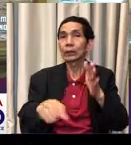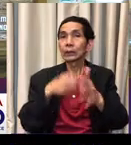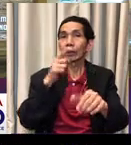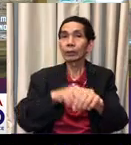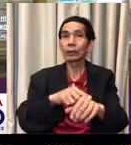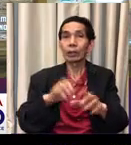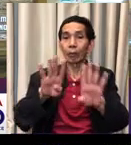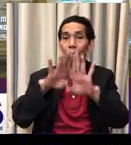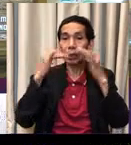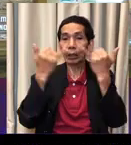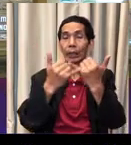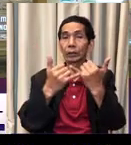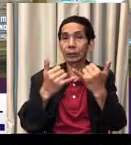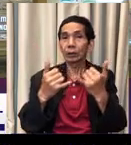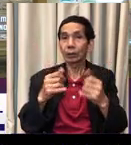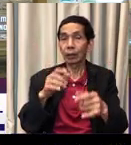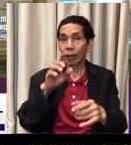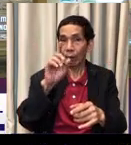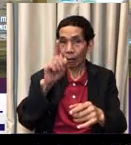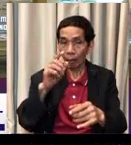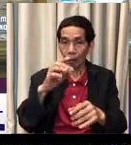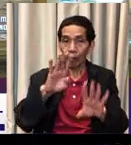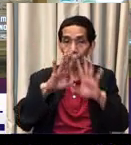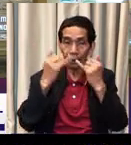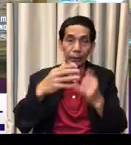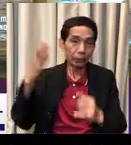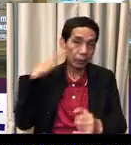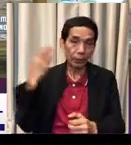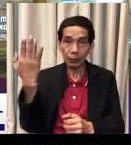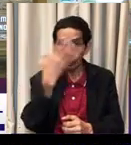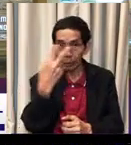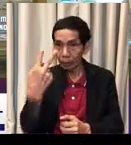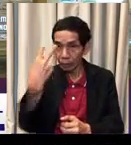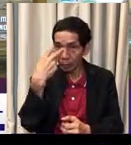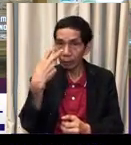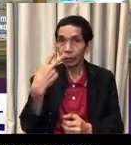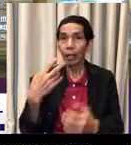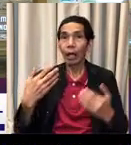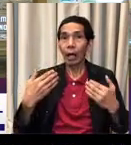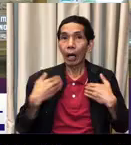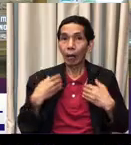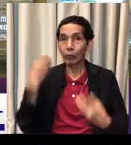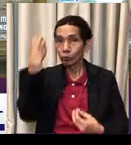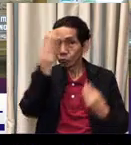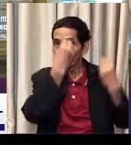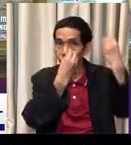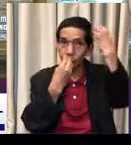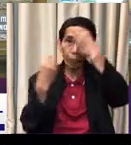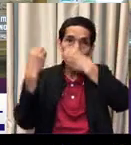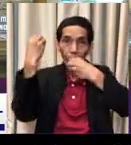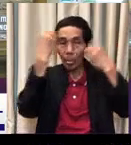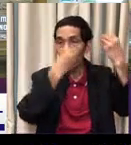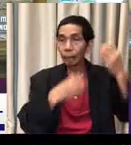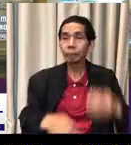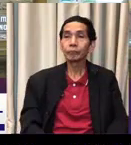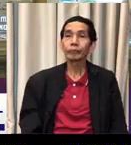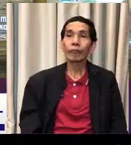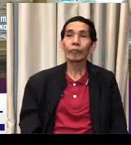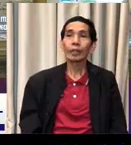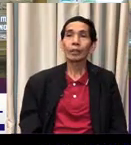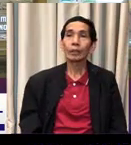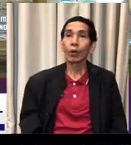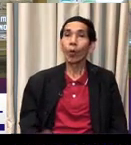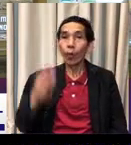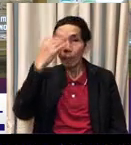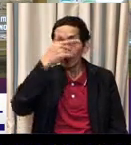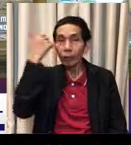sa mga barangay, ito, mga barangay chairman na nanonood. Lalo na to ha, kasi baka magkaroon ng kalituhan. Ha? O,